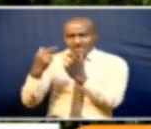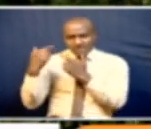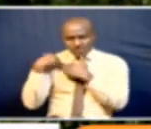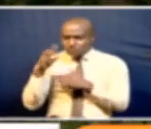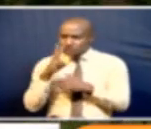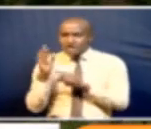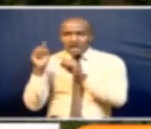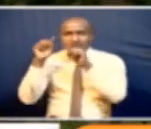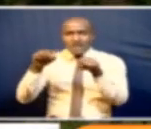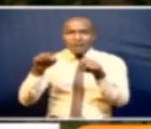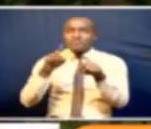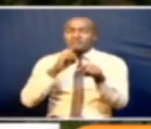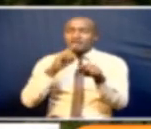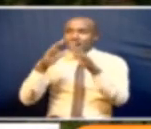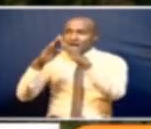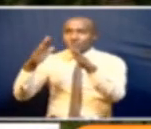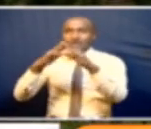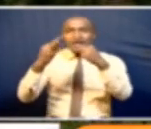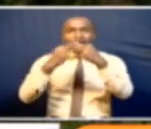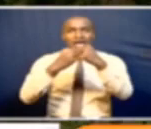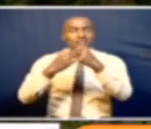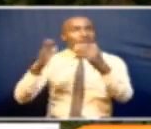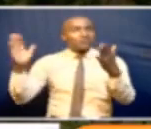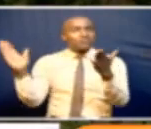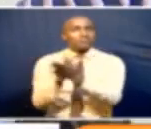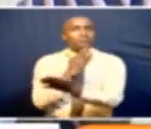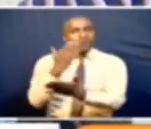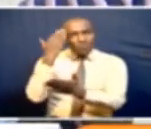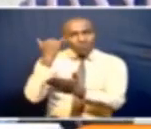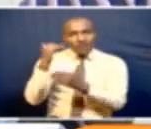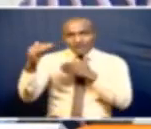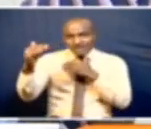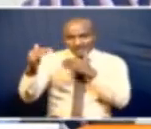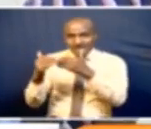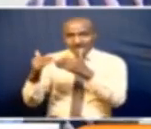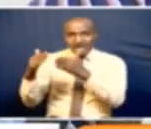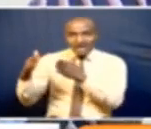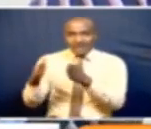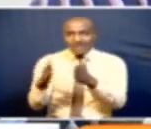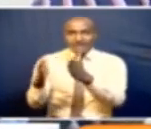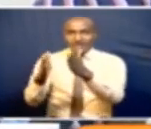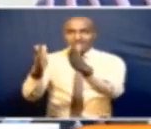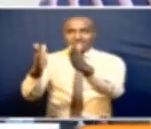nane zibomolewe kwa kuwa ziko kwenye eneo la mto. Karibuni sana. Karibuni sana.